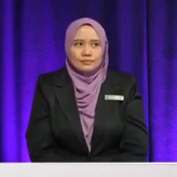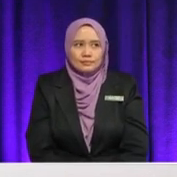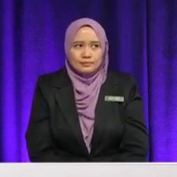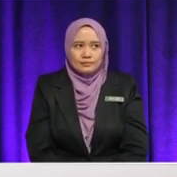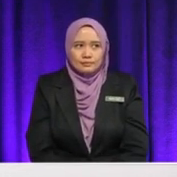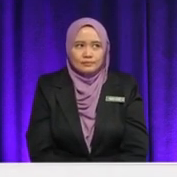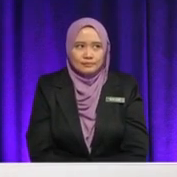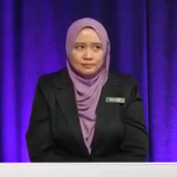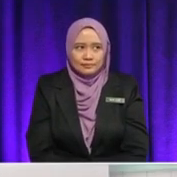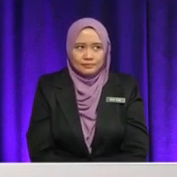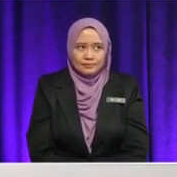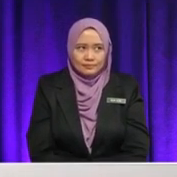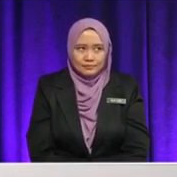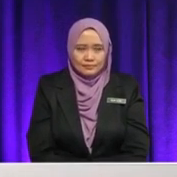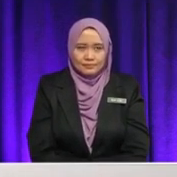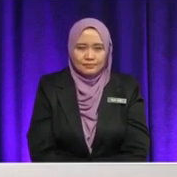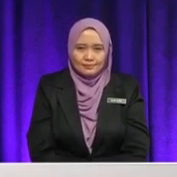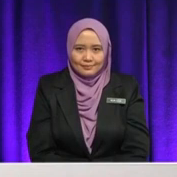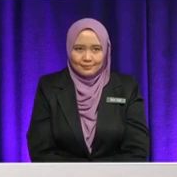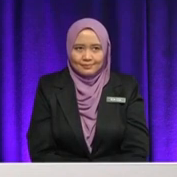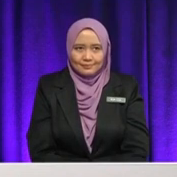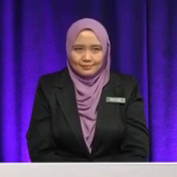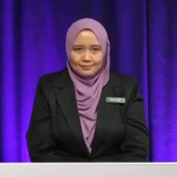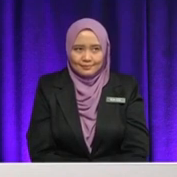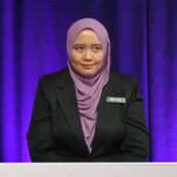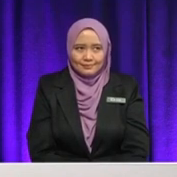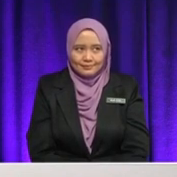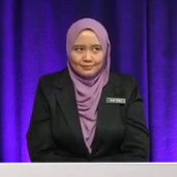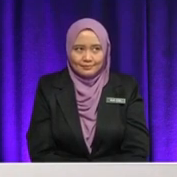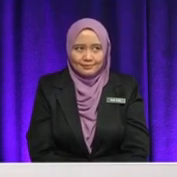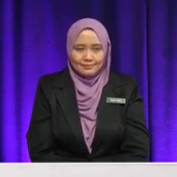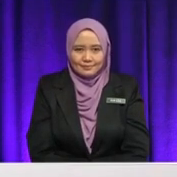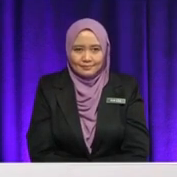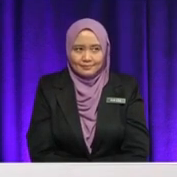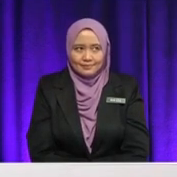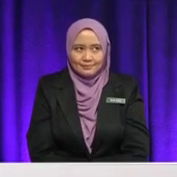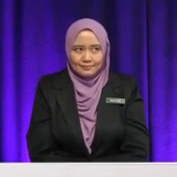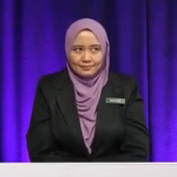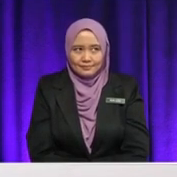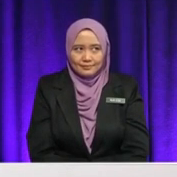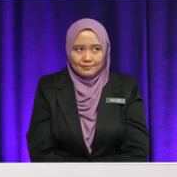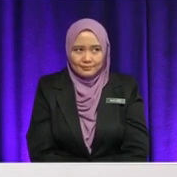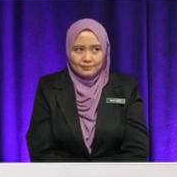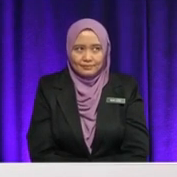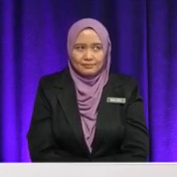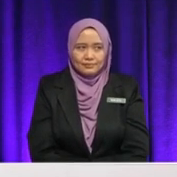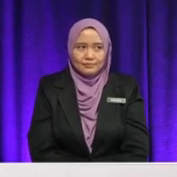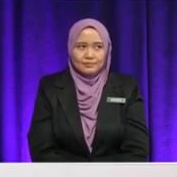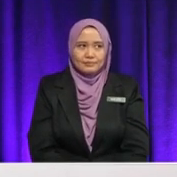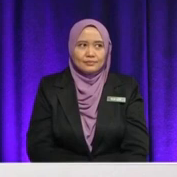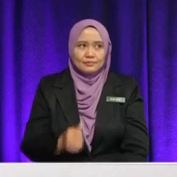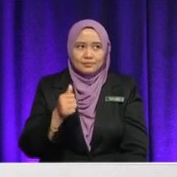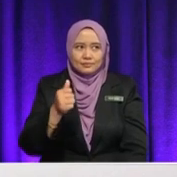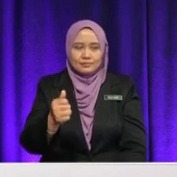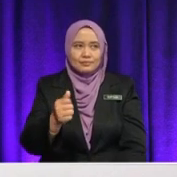Hai Ajak gue Izinkan saya berpantun boleh film Khan Paddle nah terus dia dibentuk Ade